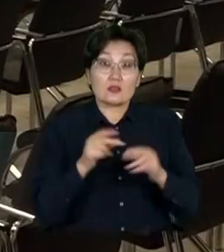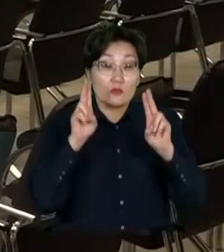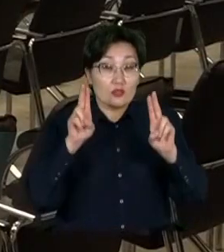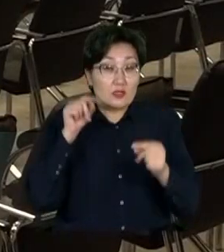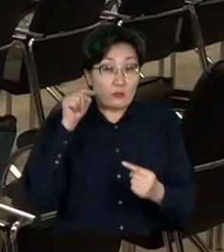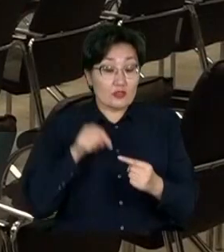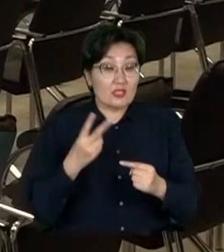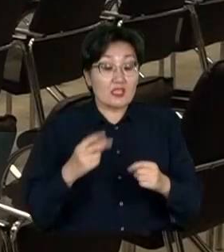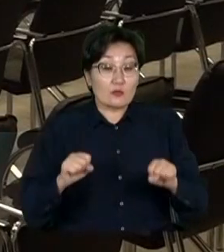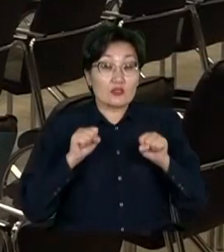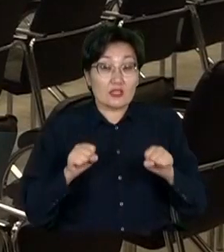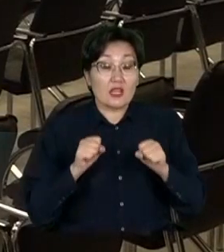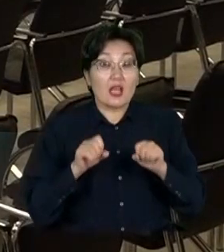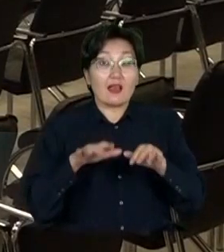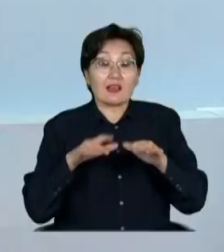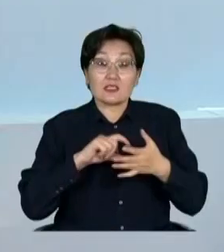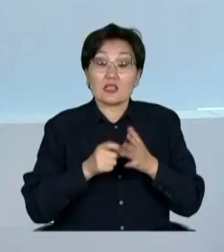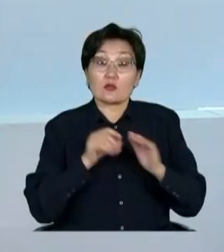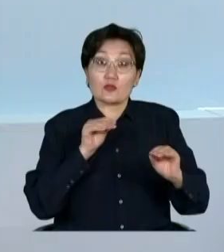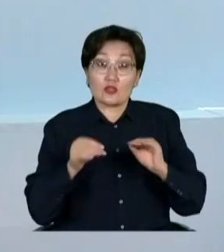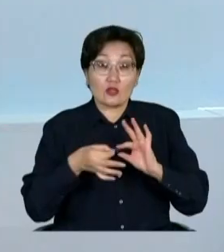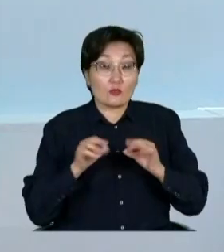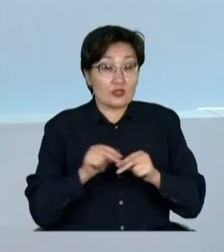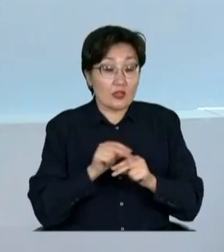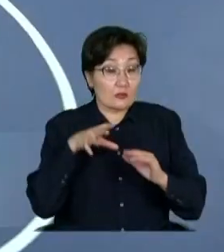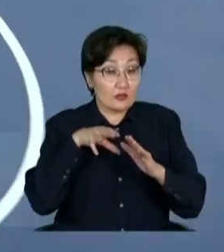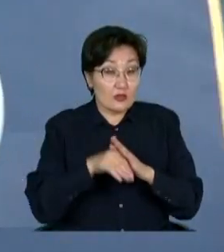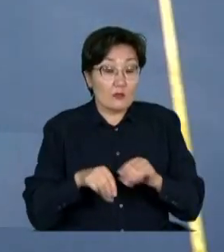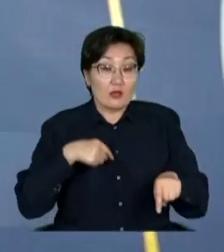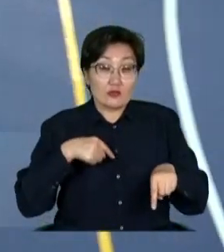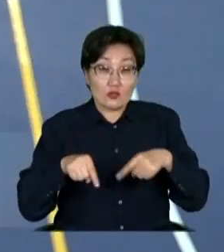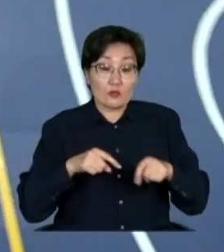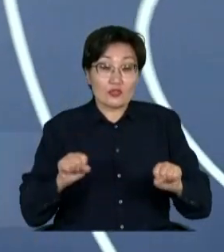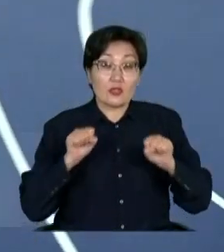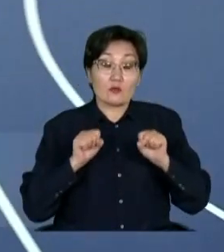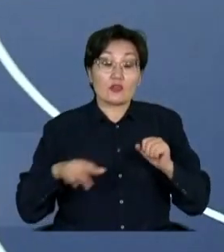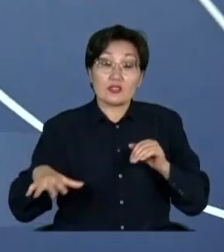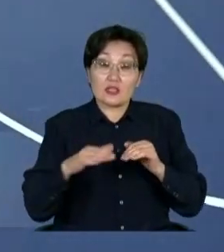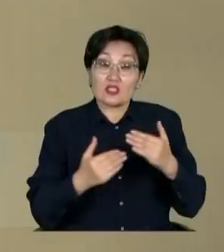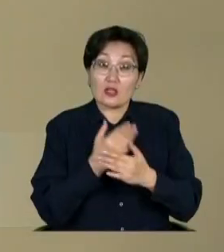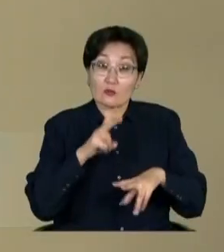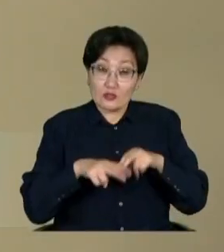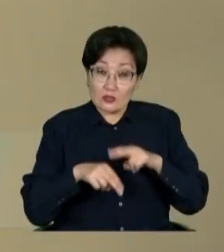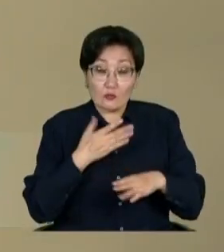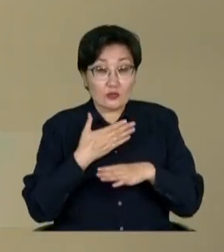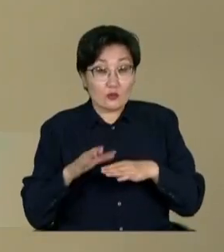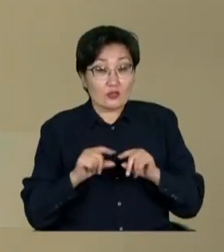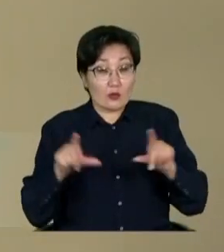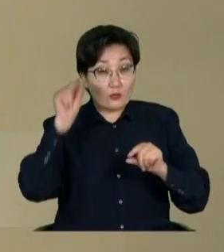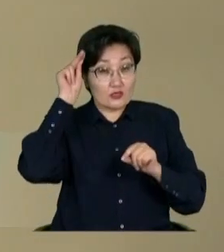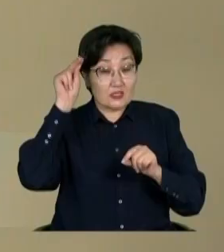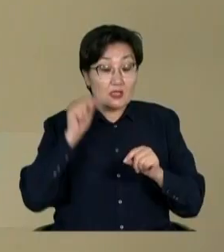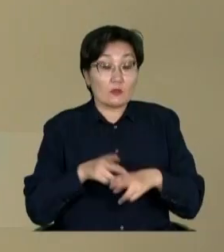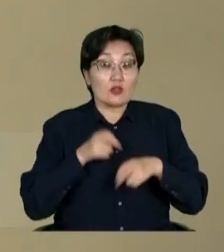сәйкес екі спорт және акциялы жабдықталған. Күрделі жөндеу аясында футбол мен спорт алаңы да жаңартылды. Одан өзге білім